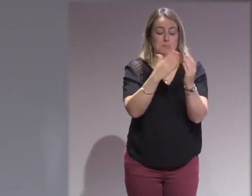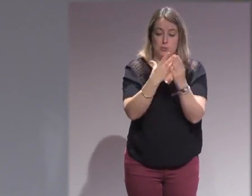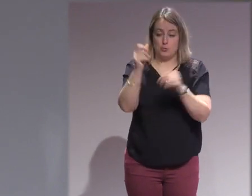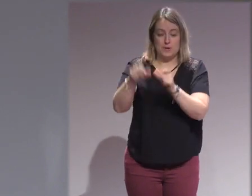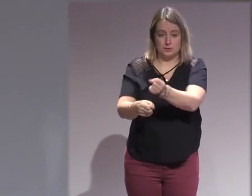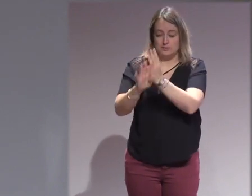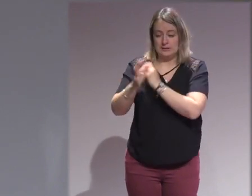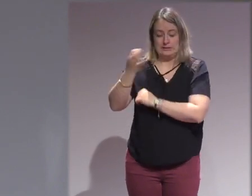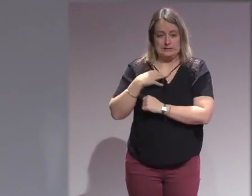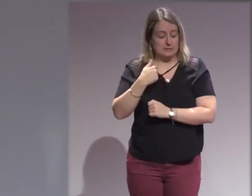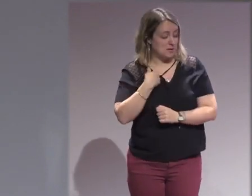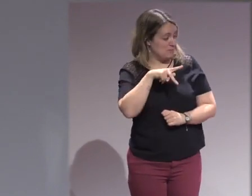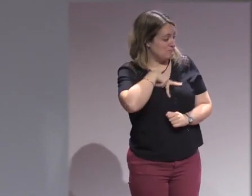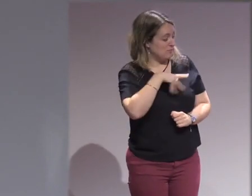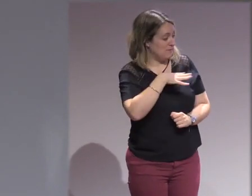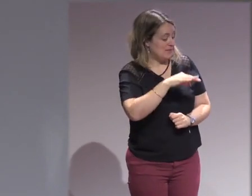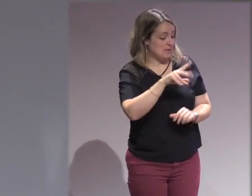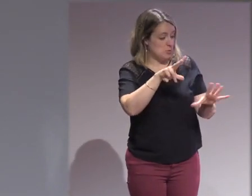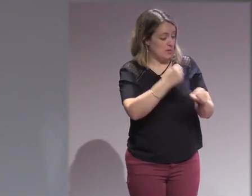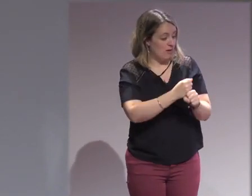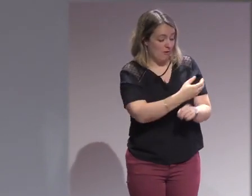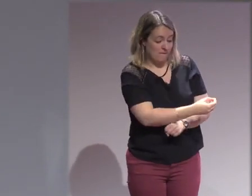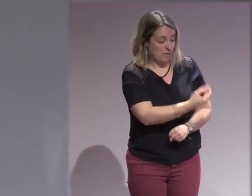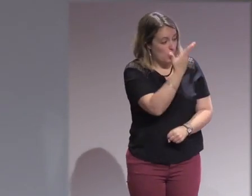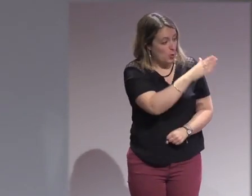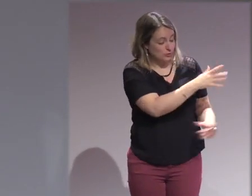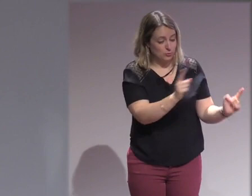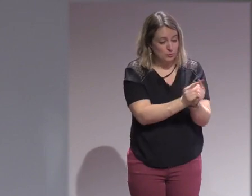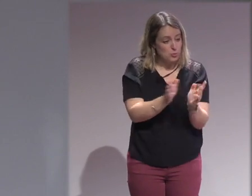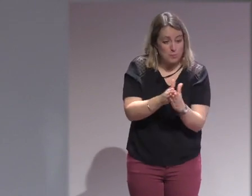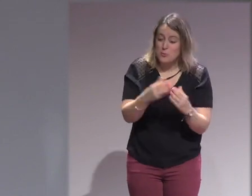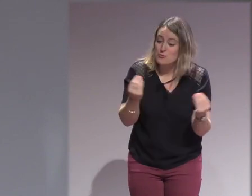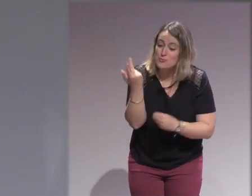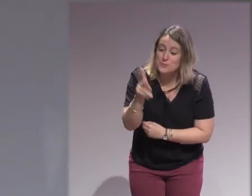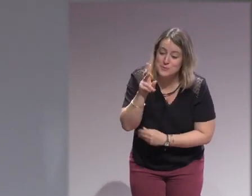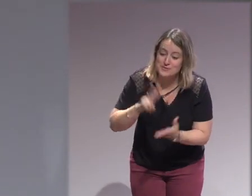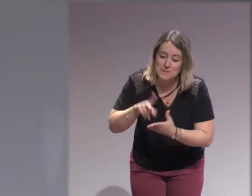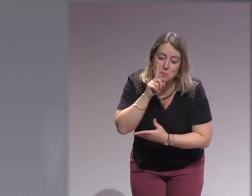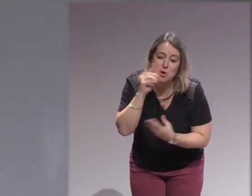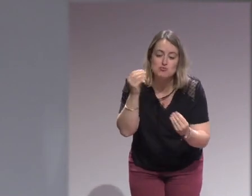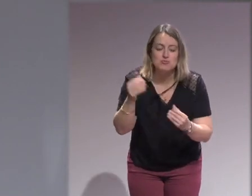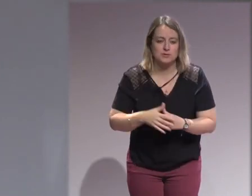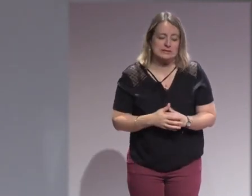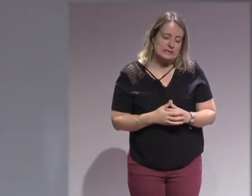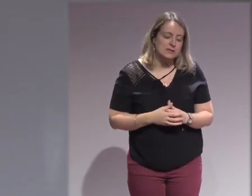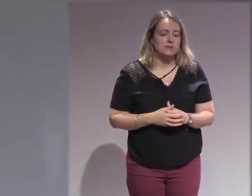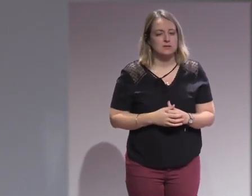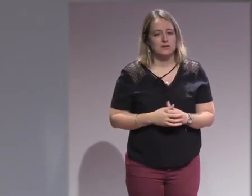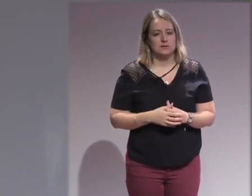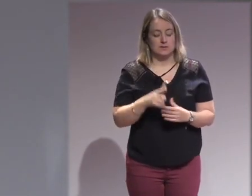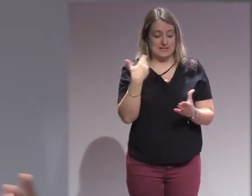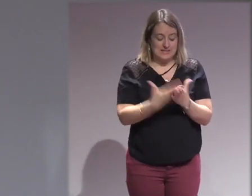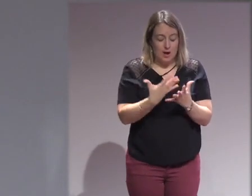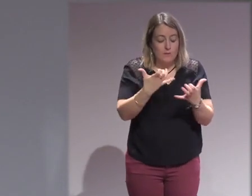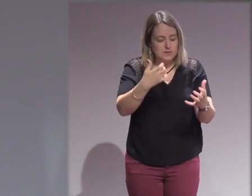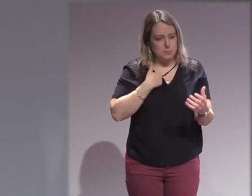en me disant « Mais moi, mon fils a 8 ans, on a encore été le voir en lui demandant où était sa vraie maman, etc. » Donc moi, c'est une chose dont j'aimerais qu'on puisse se